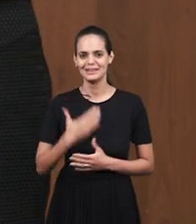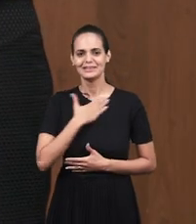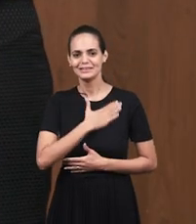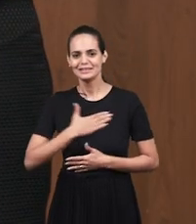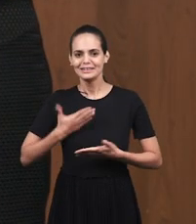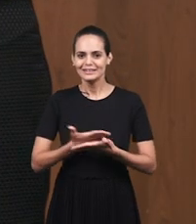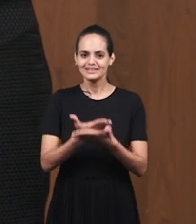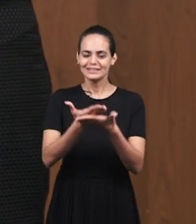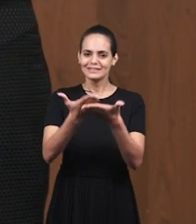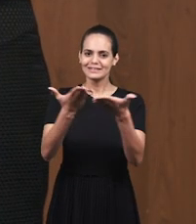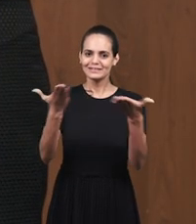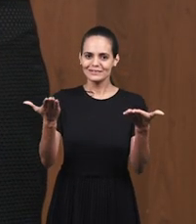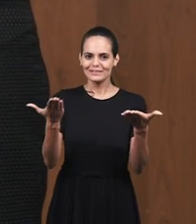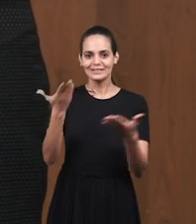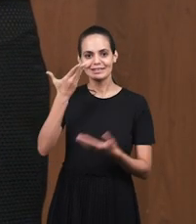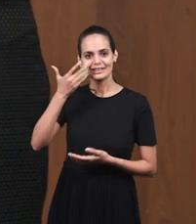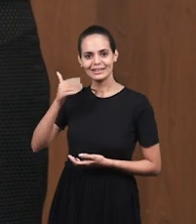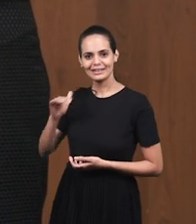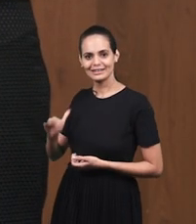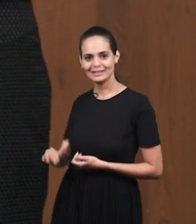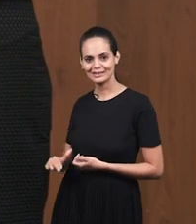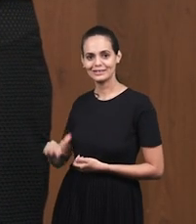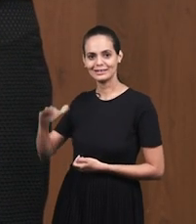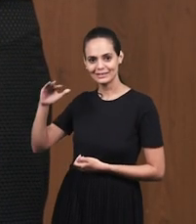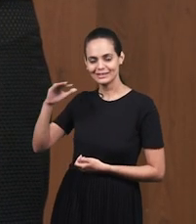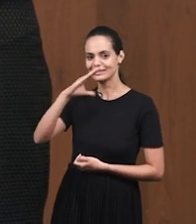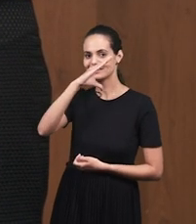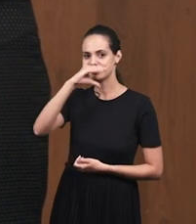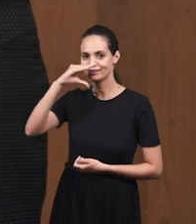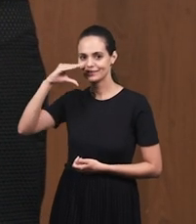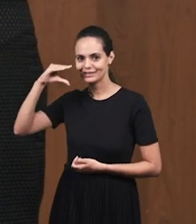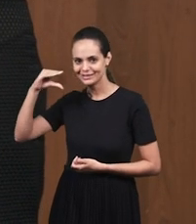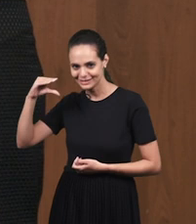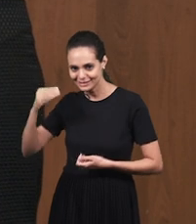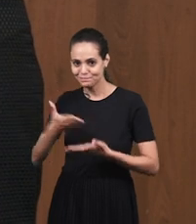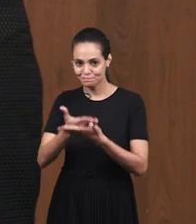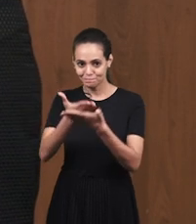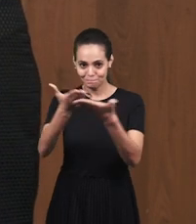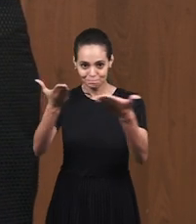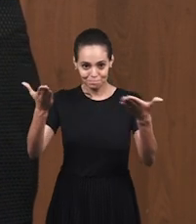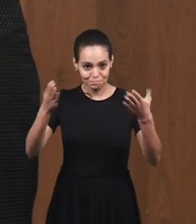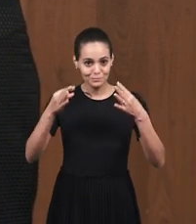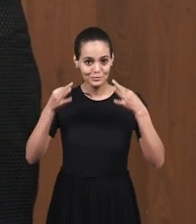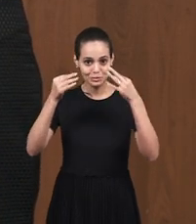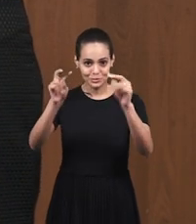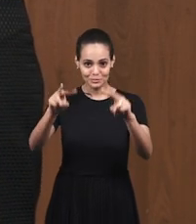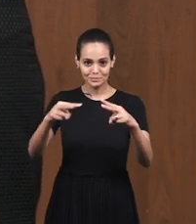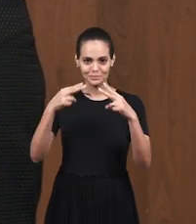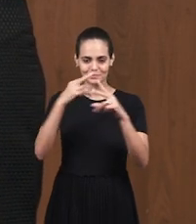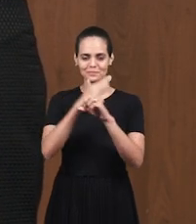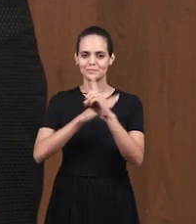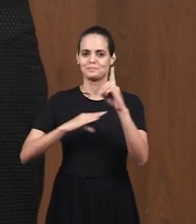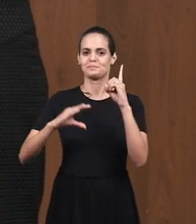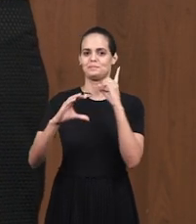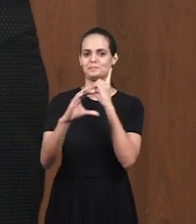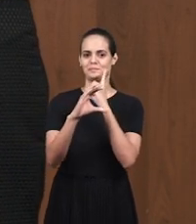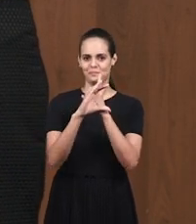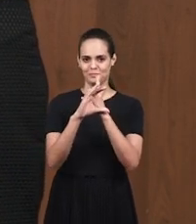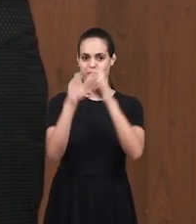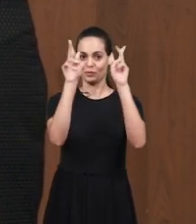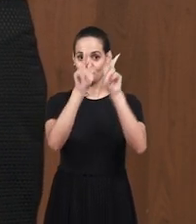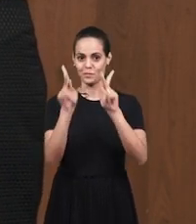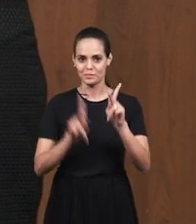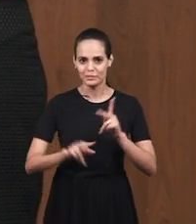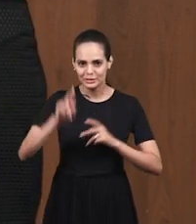Я хочу поприветствовать детей и подростков, и всех тех, кто участвует сегодня с